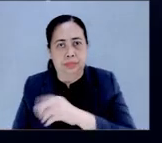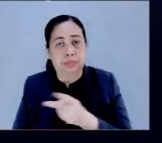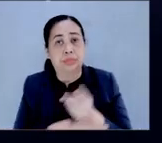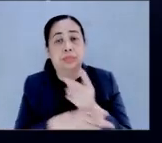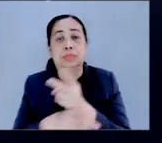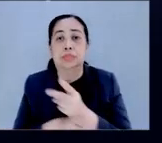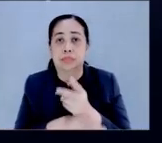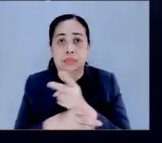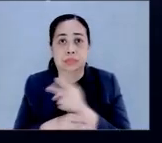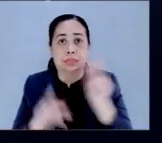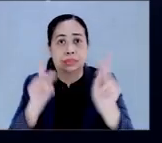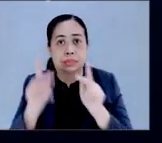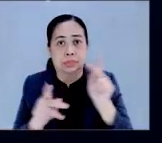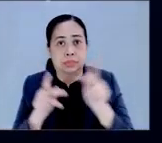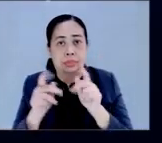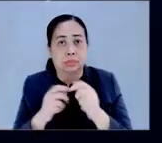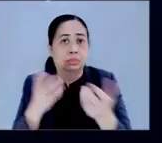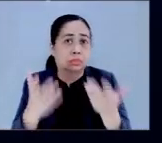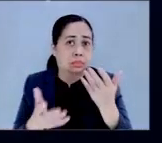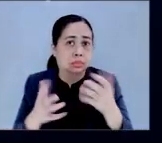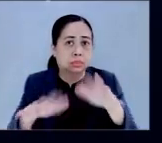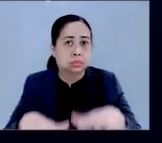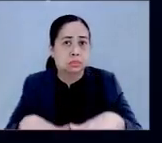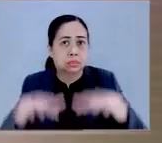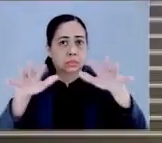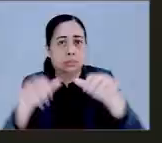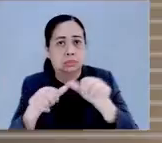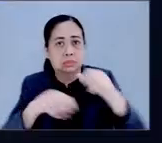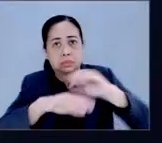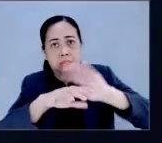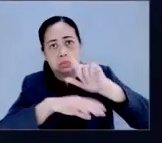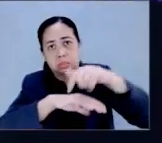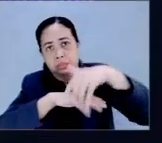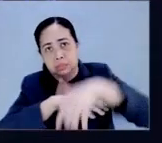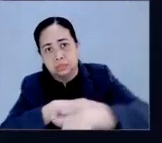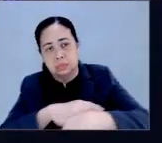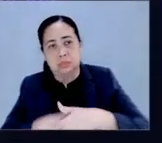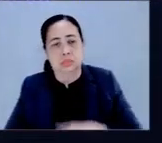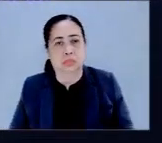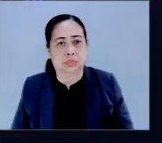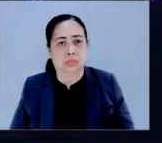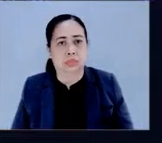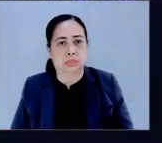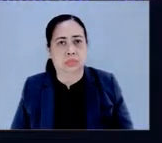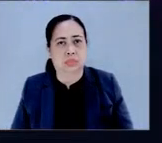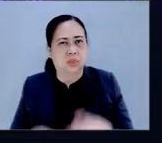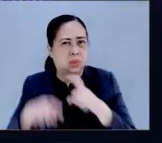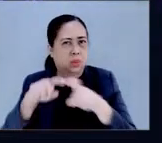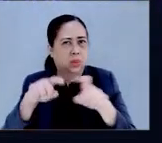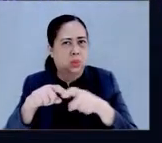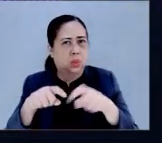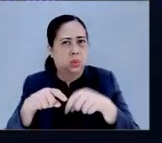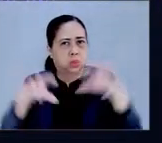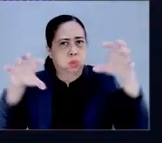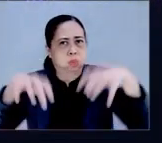rin ang mga residente sa posibleng pagbaha at pagguho ng lupa. Ang isang thunderstorm kasi